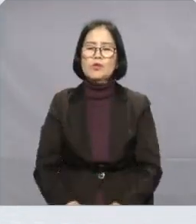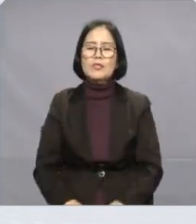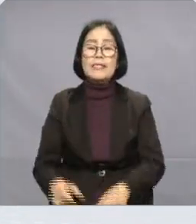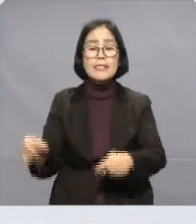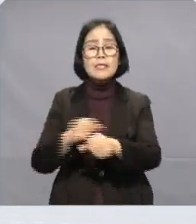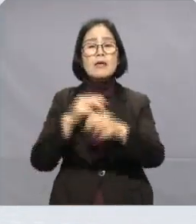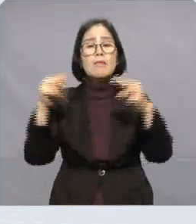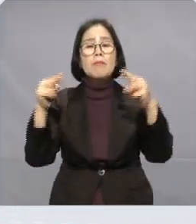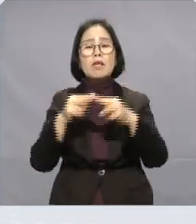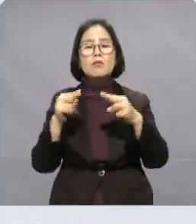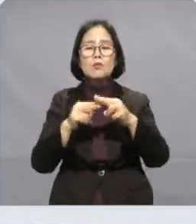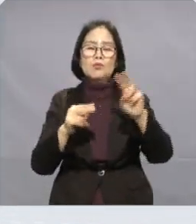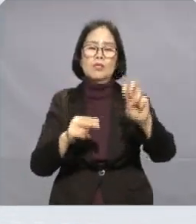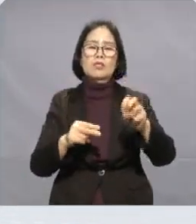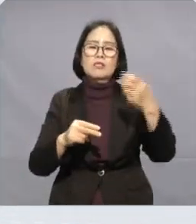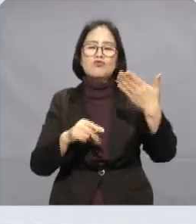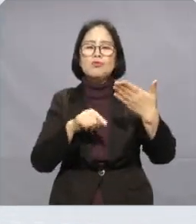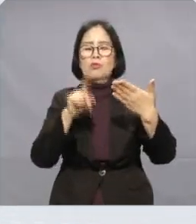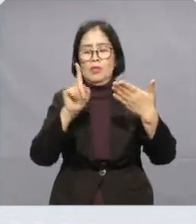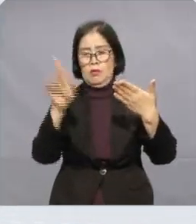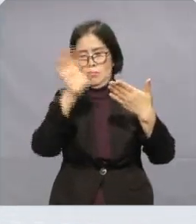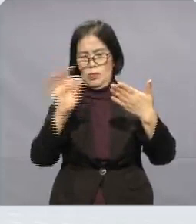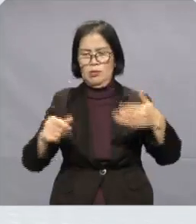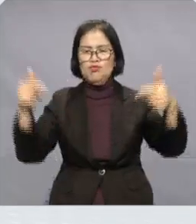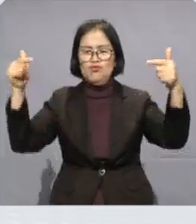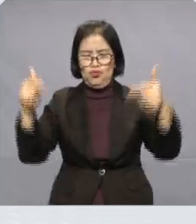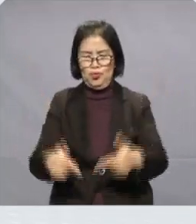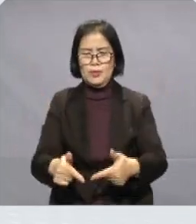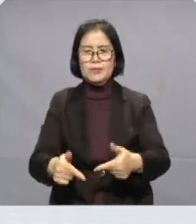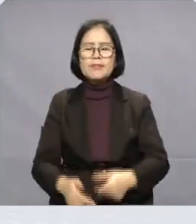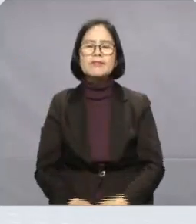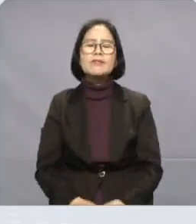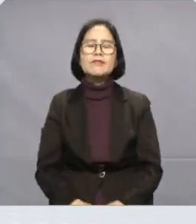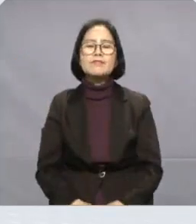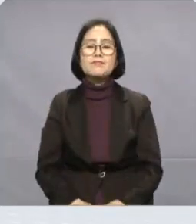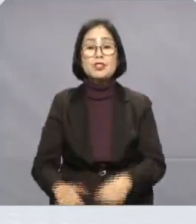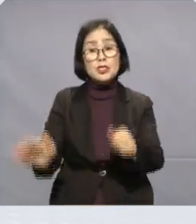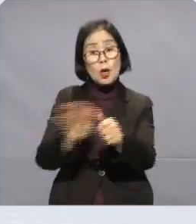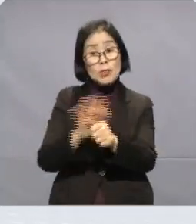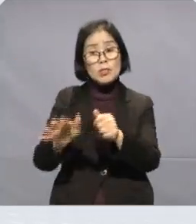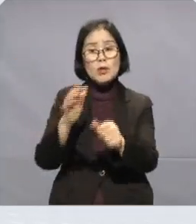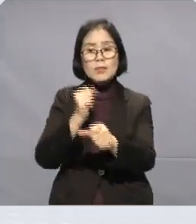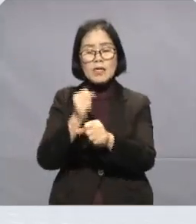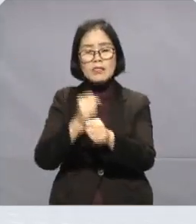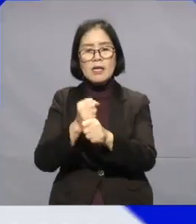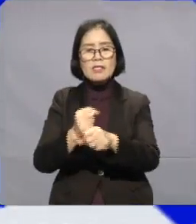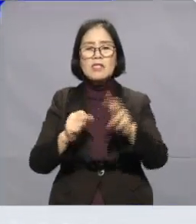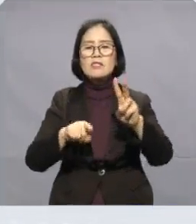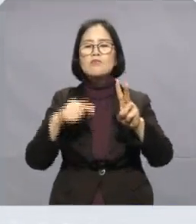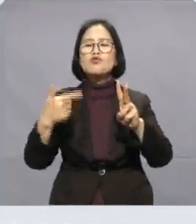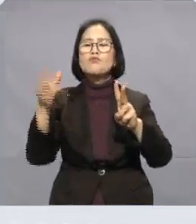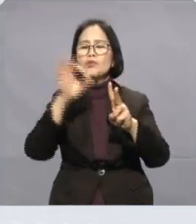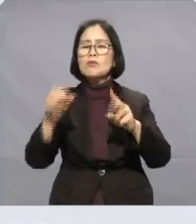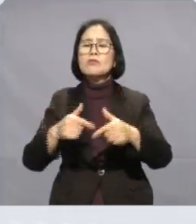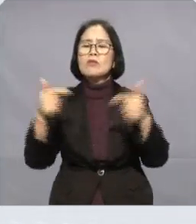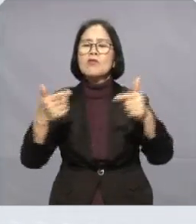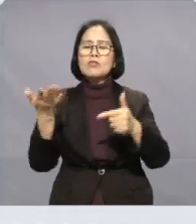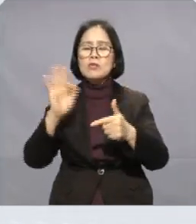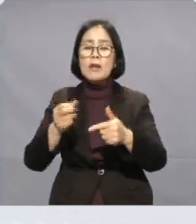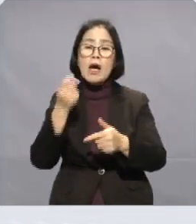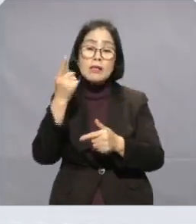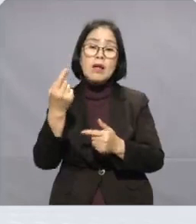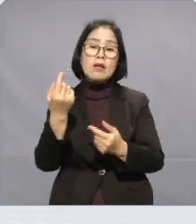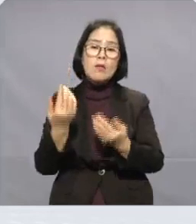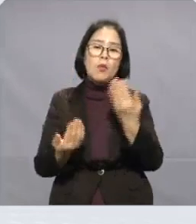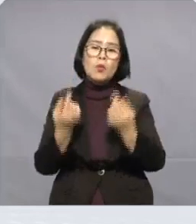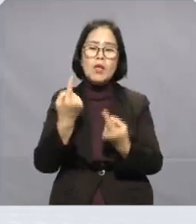특히 반도체는 29.1% 급감했습니다. 서비스업 생산은 2.6% 늘었지만 한 달